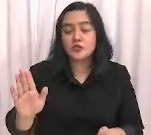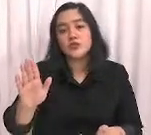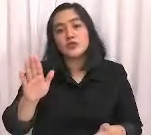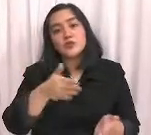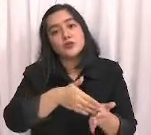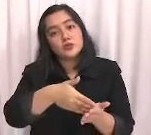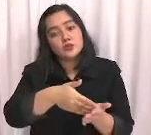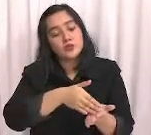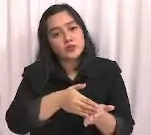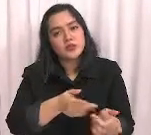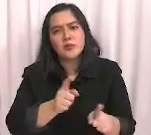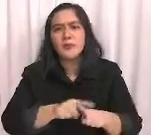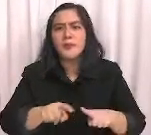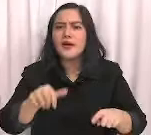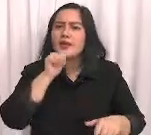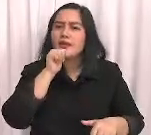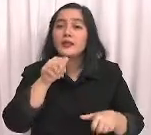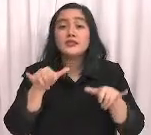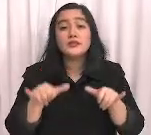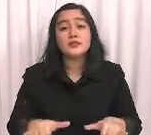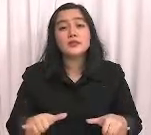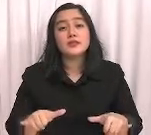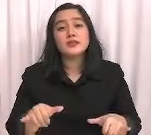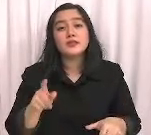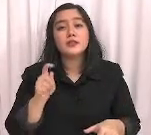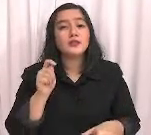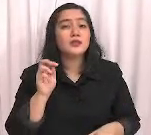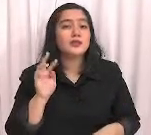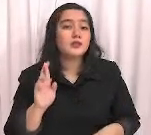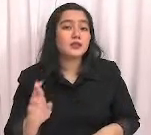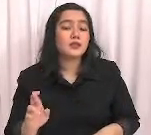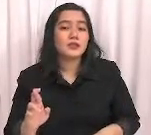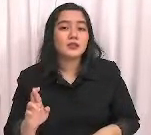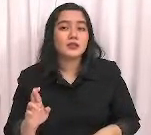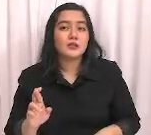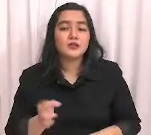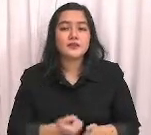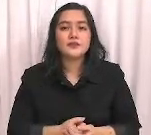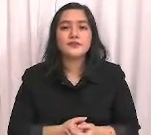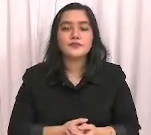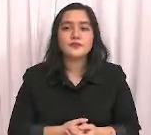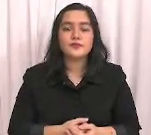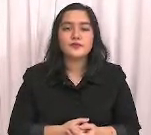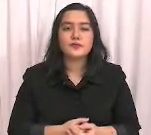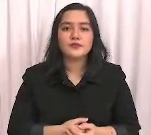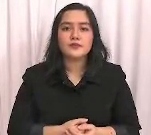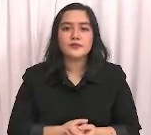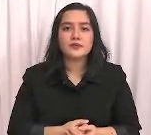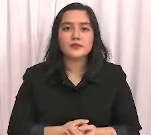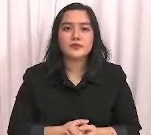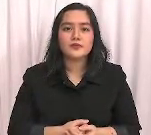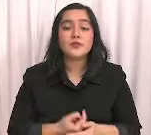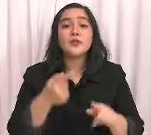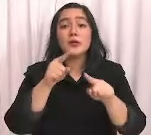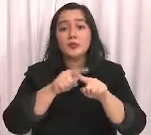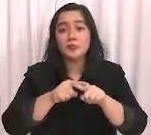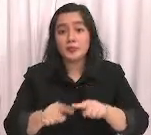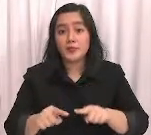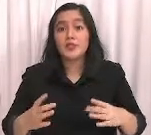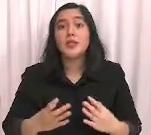nagpa-park doon, hindi siya nag-dwell on that, hindi siya nag-dwell doon sa iyong kahinaan, kundi binubus